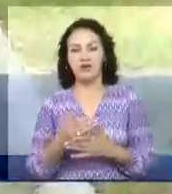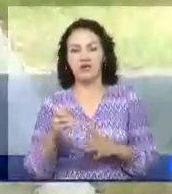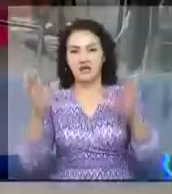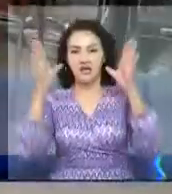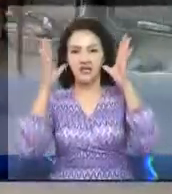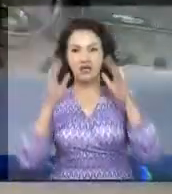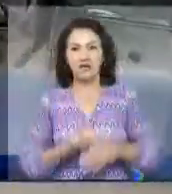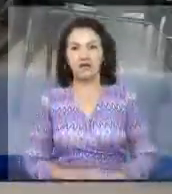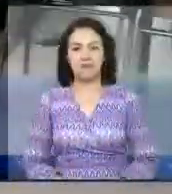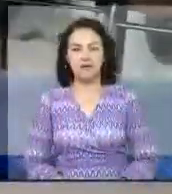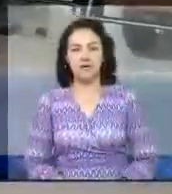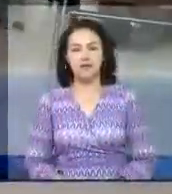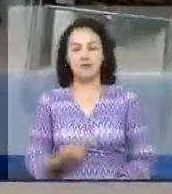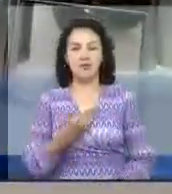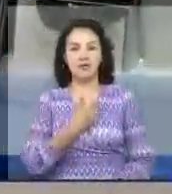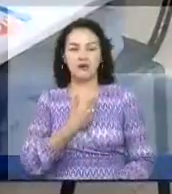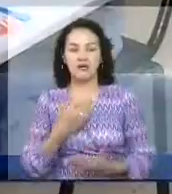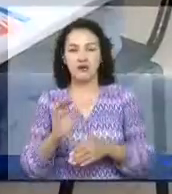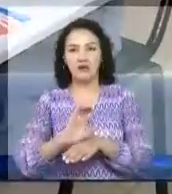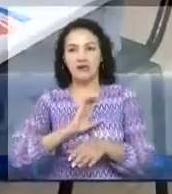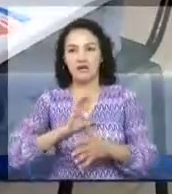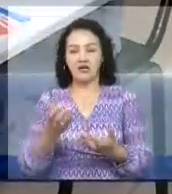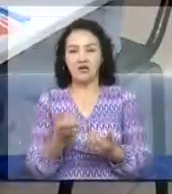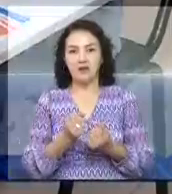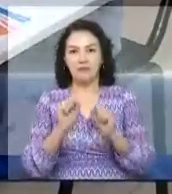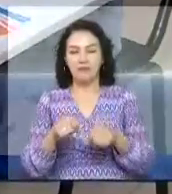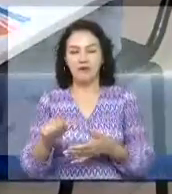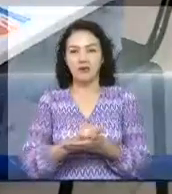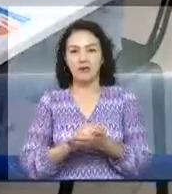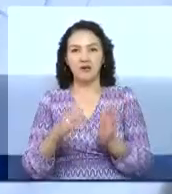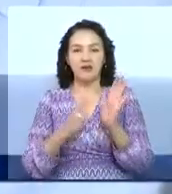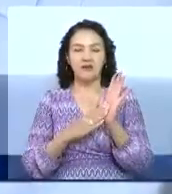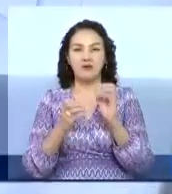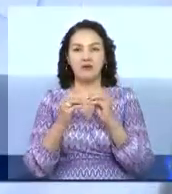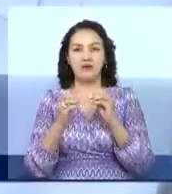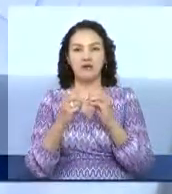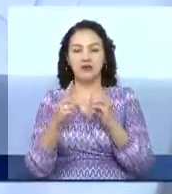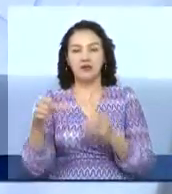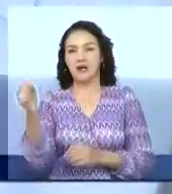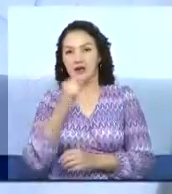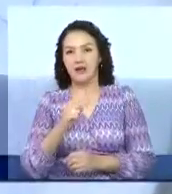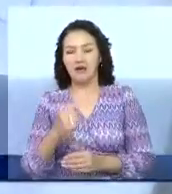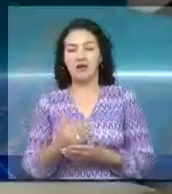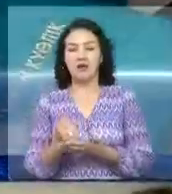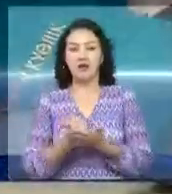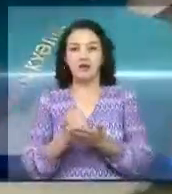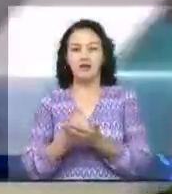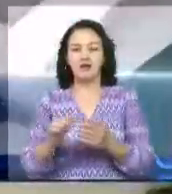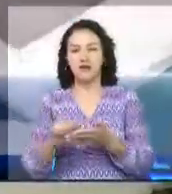религия. Абитуриенты, желающие получить грант Акима области, могут подать документы 9, 10 и 11 августа, а у резидентов